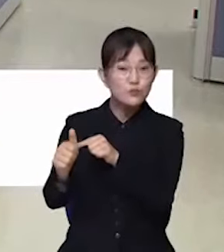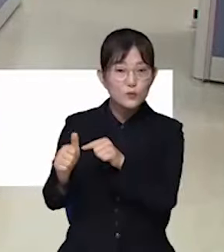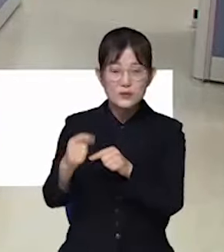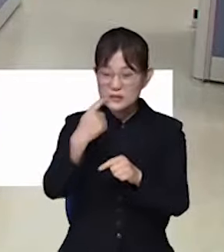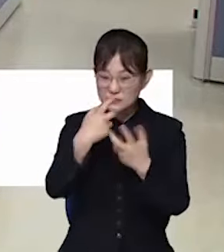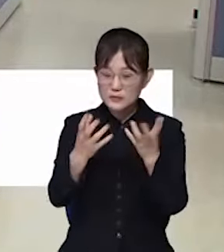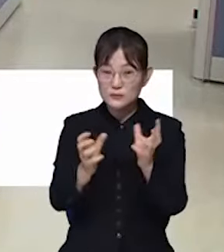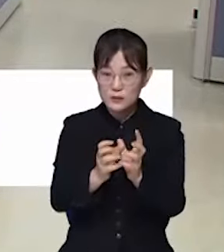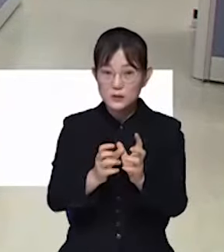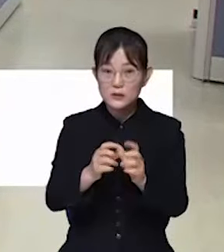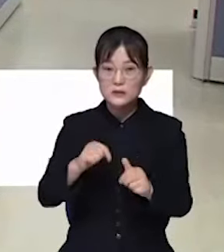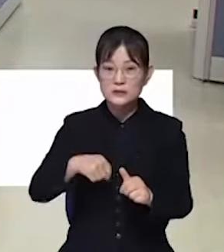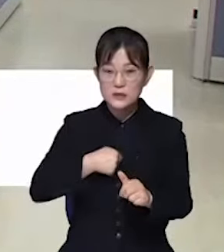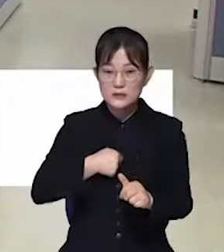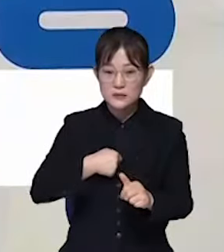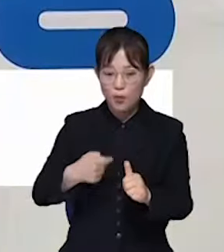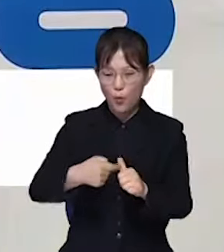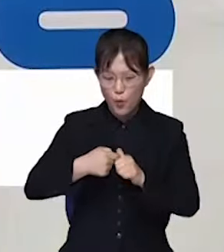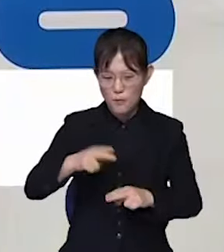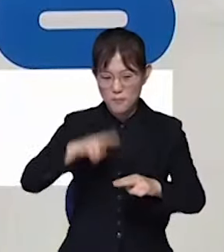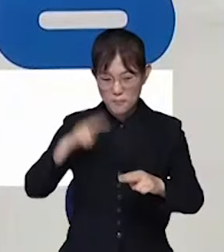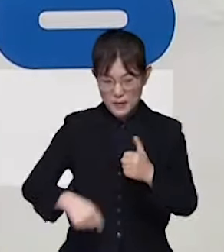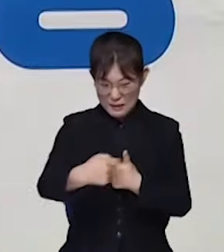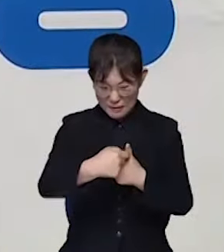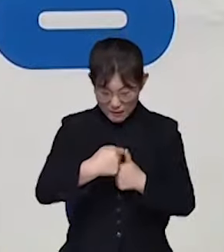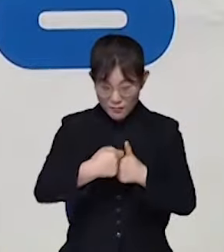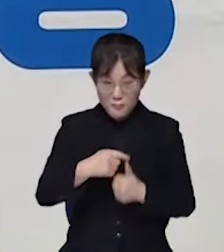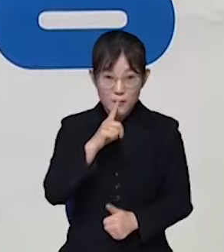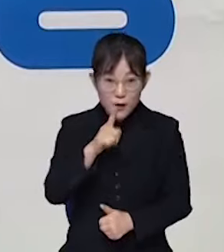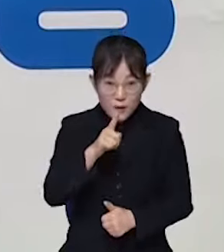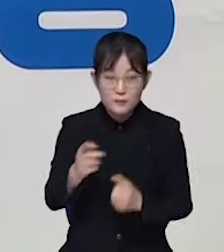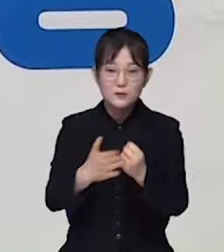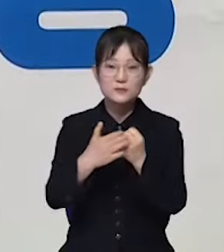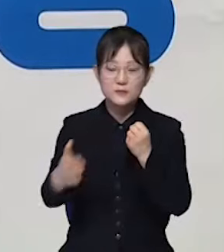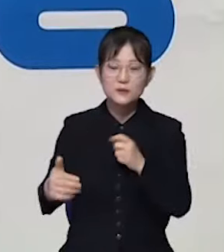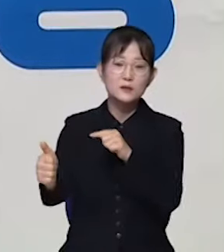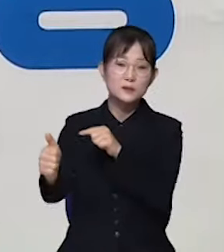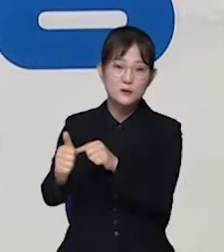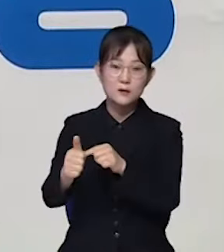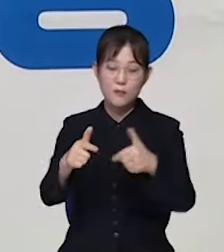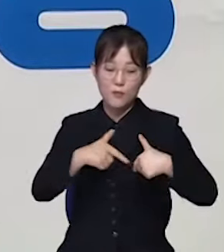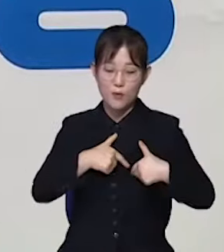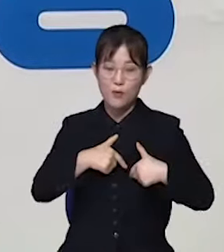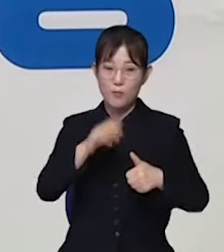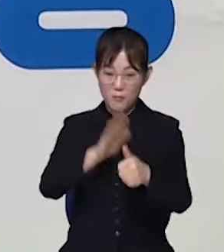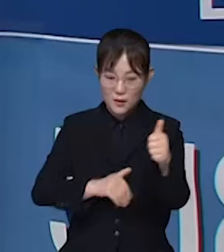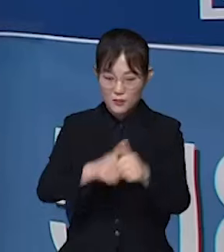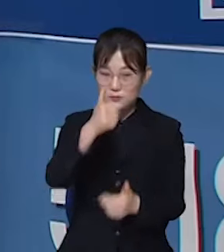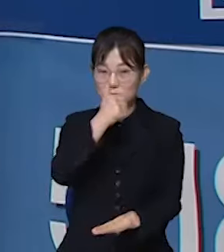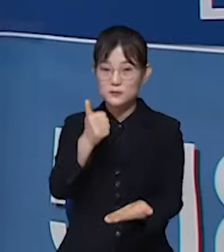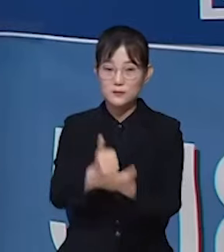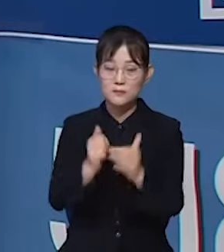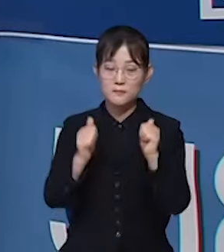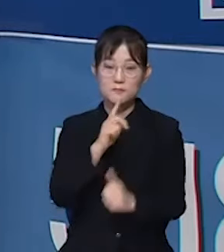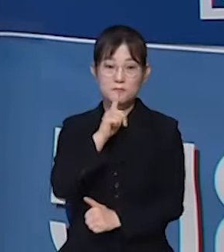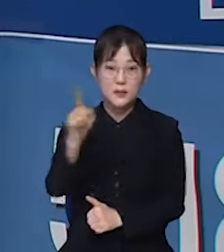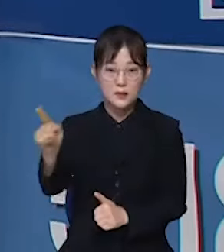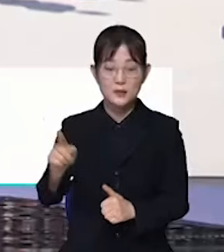민주당이 자신을 강제로 사퇴시킨 것처럼 주장하고 있다며 장 후보를 명예훼손 혐의로 고발했습니다.